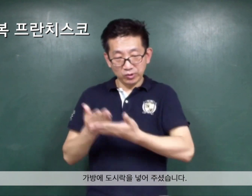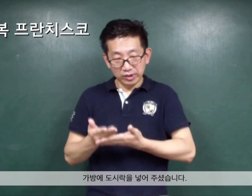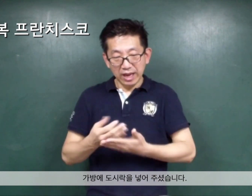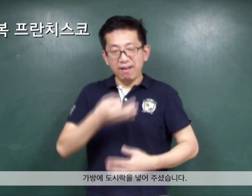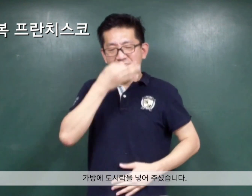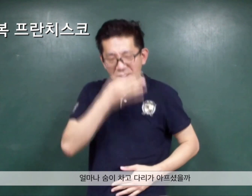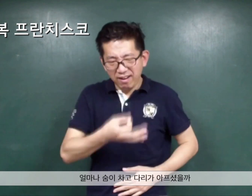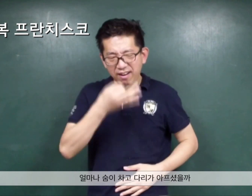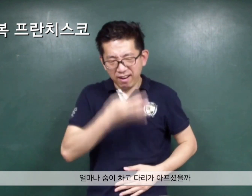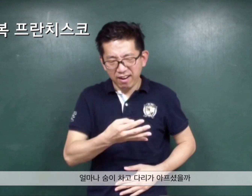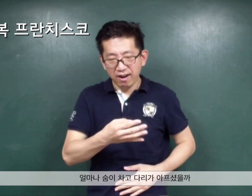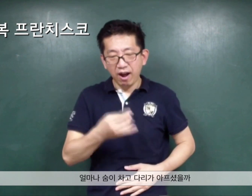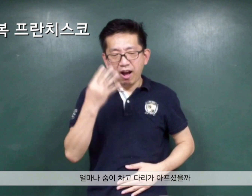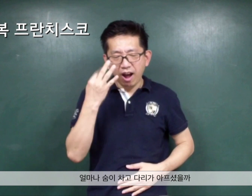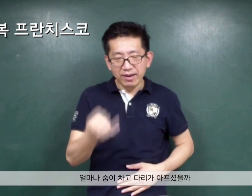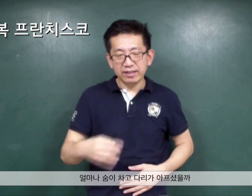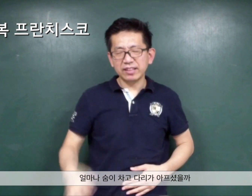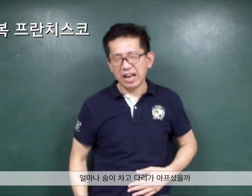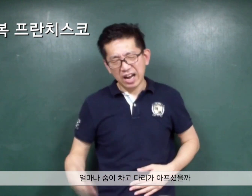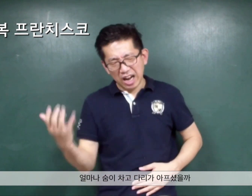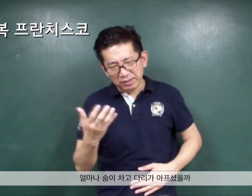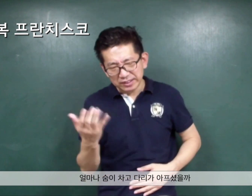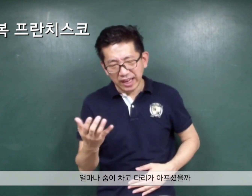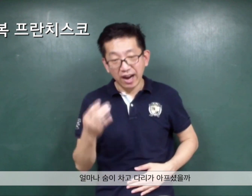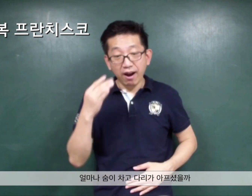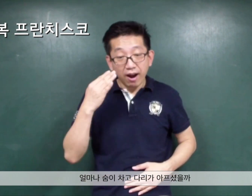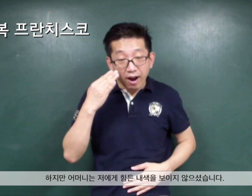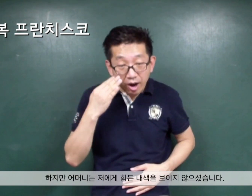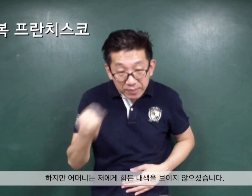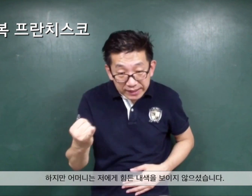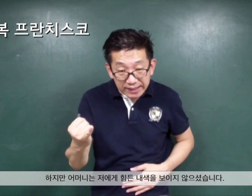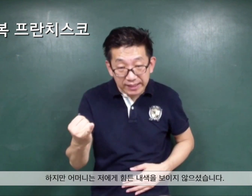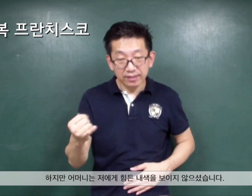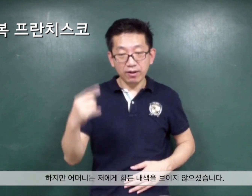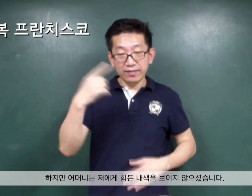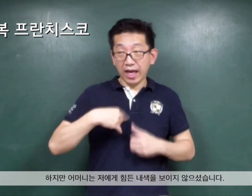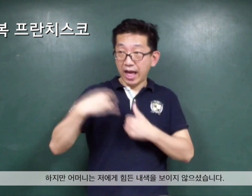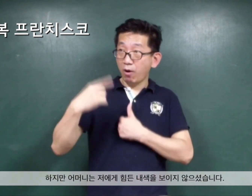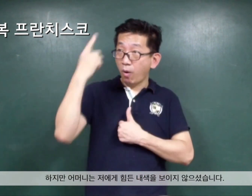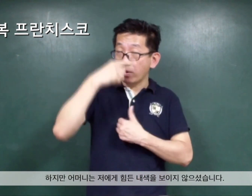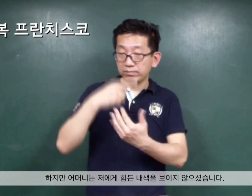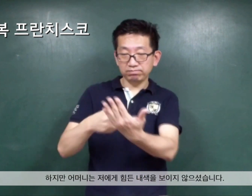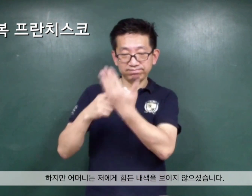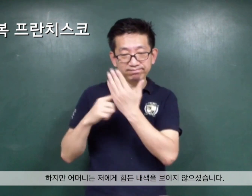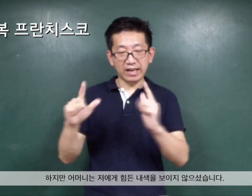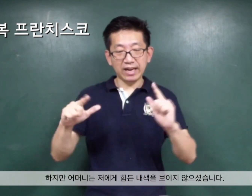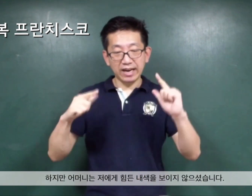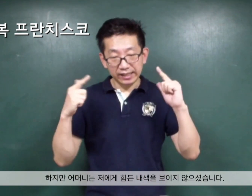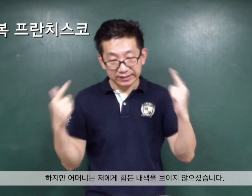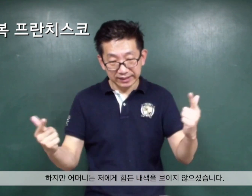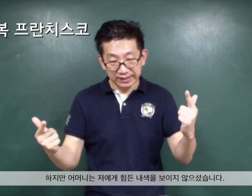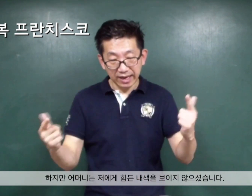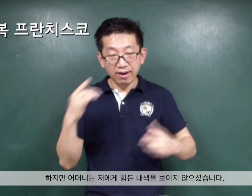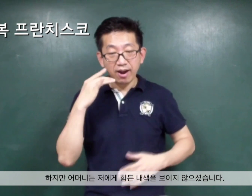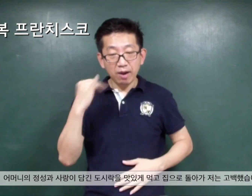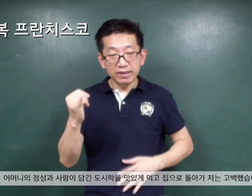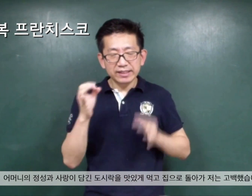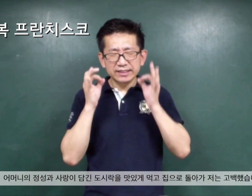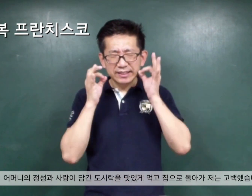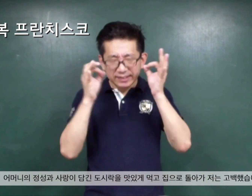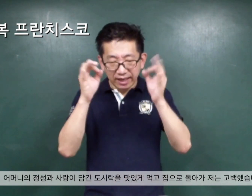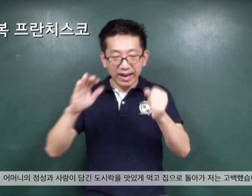넣어주셨습니다. 얼마나 숨이 차고 다리가 아프셨을까. 하지만 어머니는 힘든 내색을 보이지